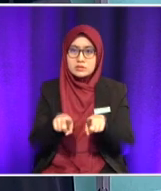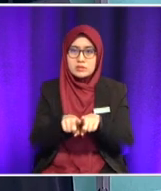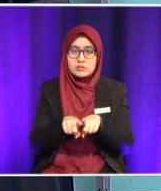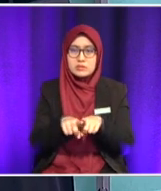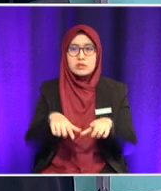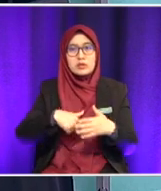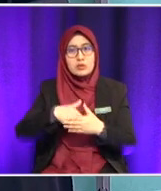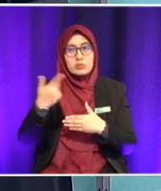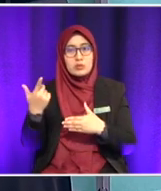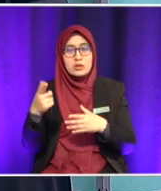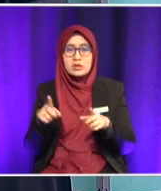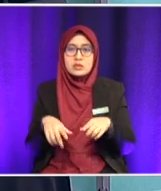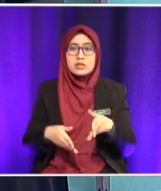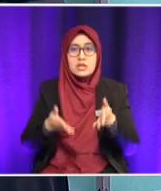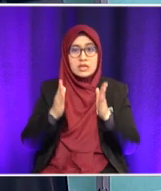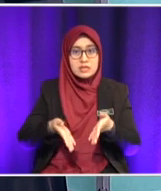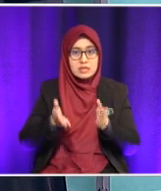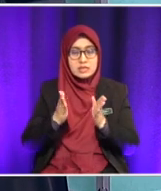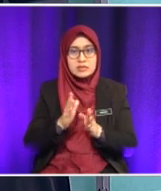jenis-jenis gangguan